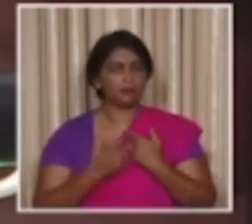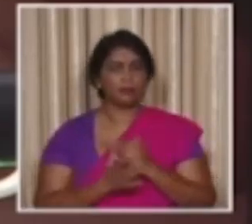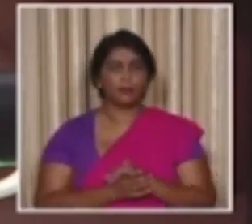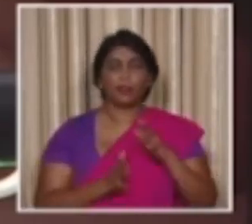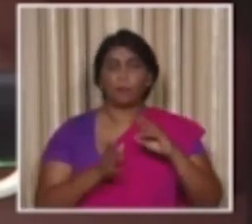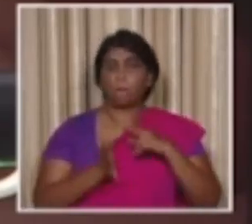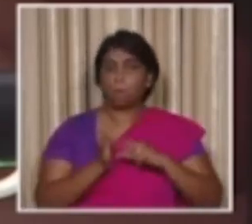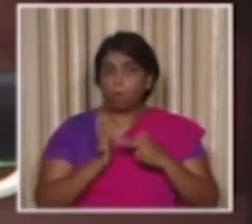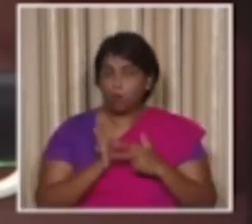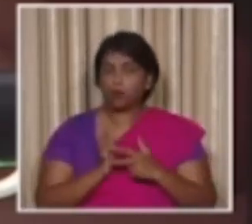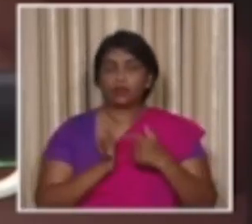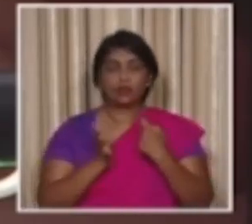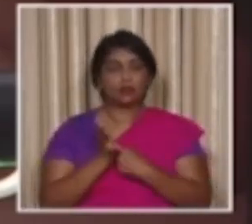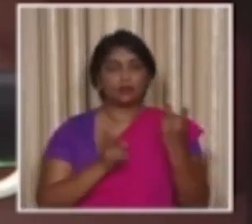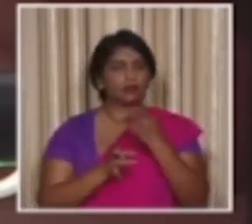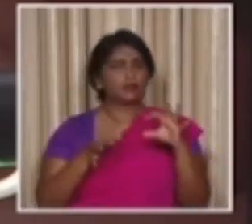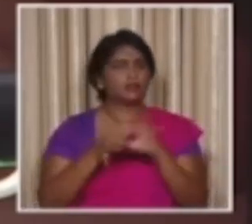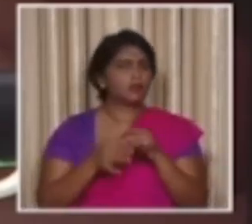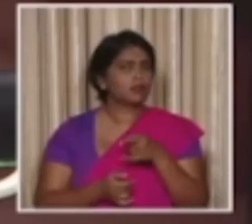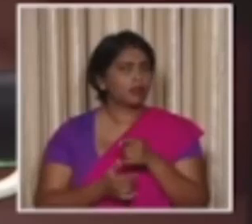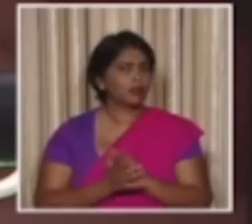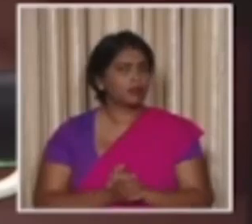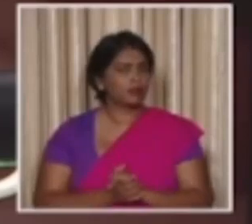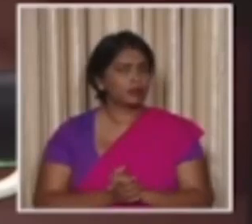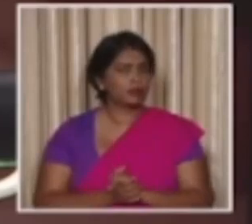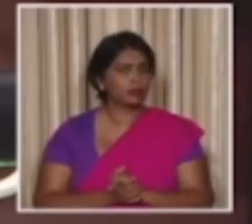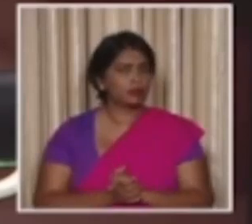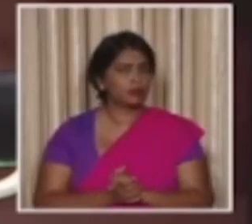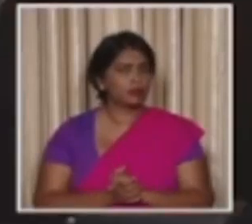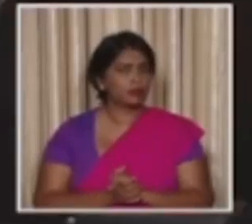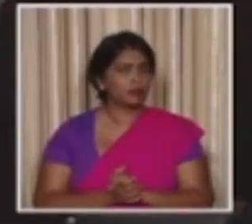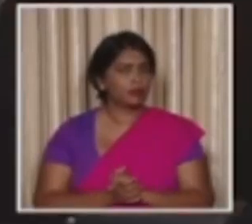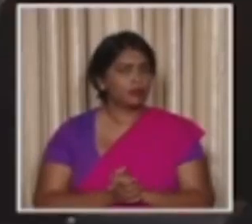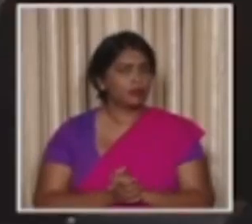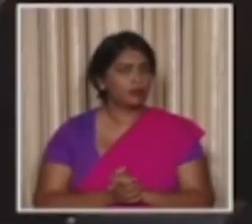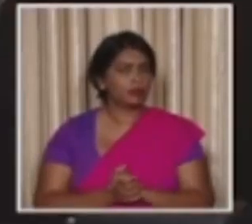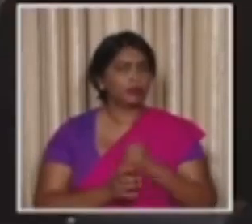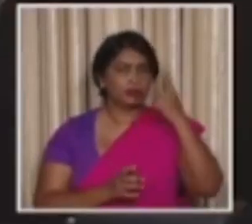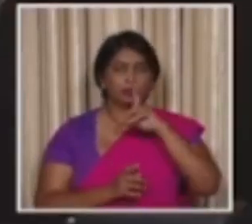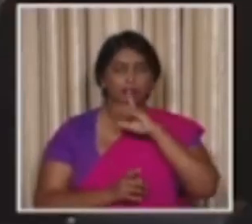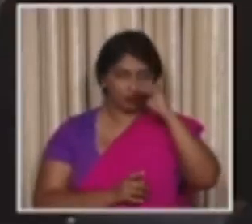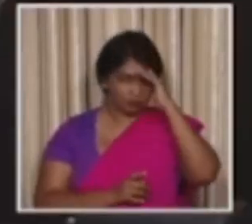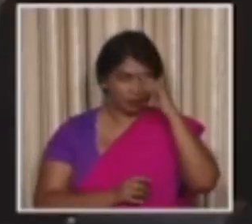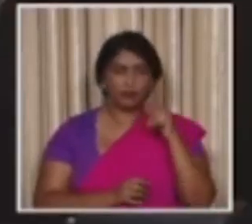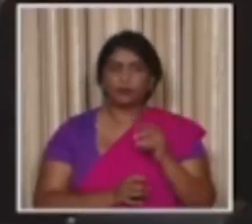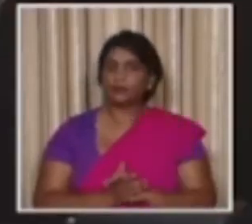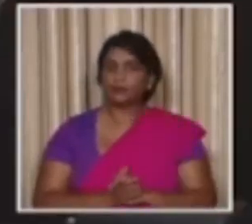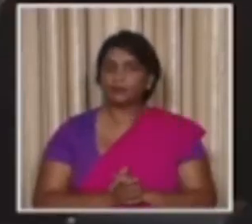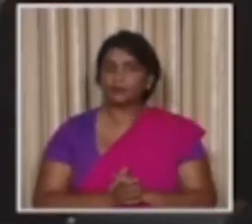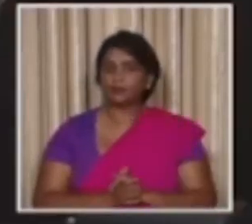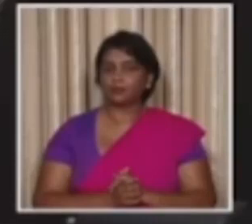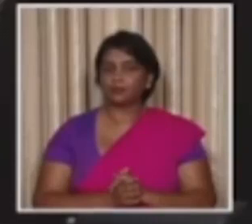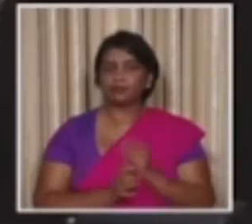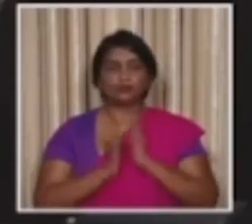එම ව්‍යාපෘතිය සහ සාගල් රත්නායක අතර තියෙන සම්බන්ධය කුමක්ද? කනගහේ රත්නතුමා. ගරු මේ නියෝජ්‍ය කතානායකතුමනි